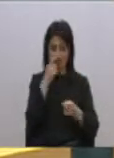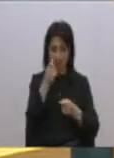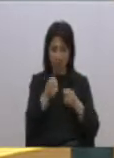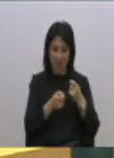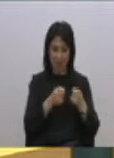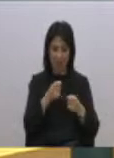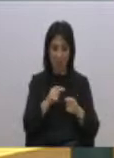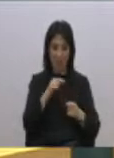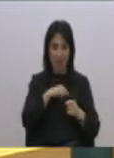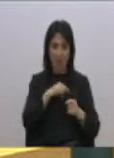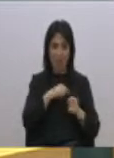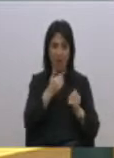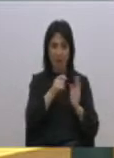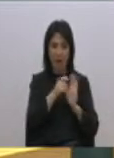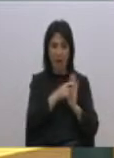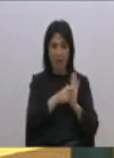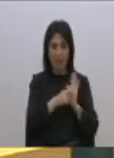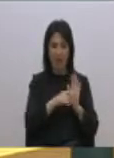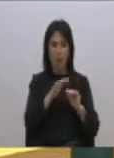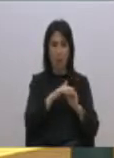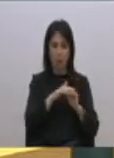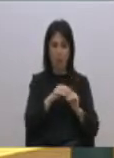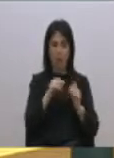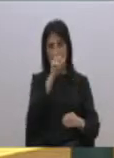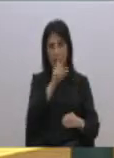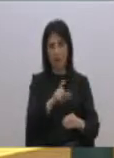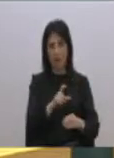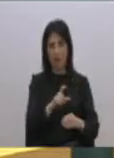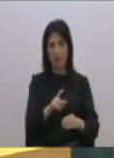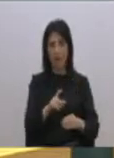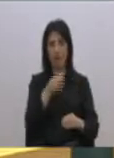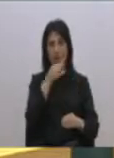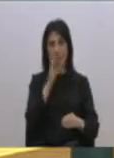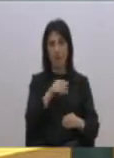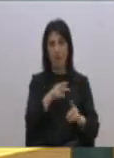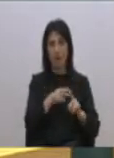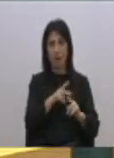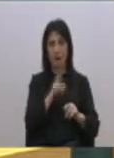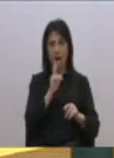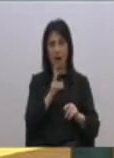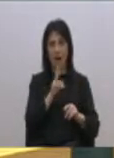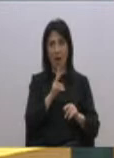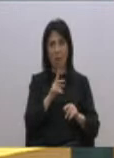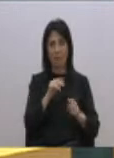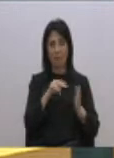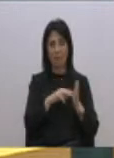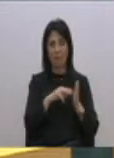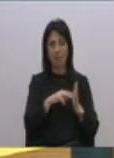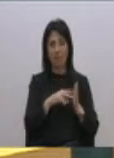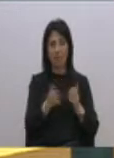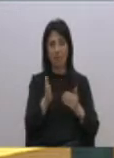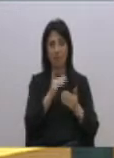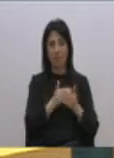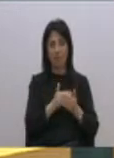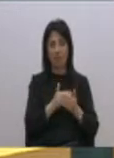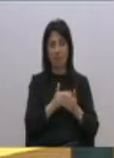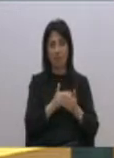ამ მახასიათებლებით, ამ ქულებით აფასებენ თითოეულ. შემდეგ ამ შეფასებების